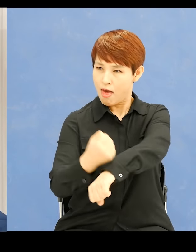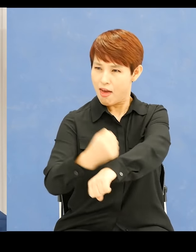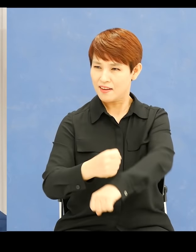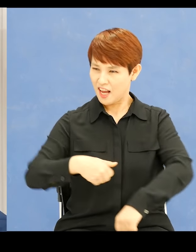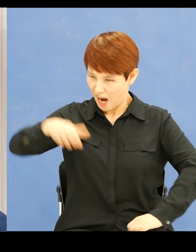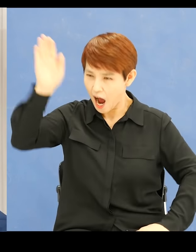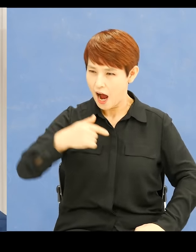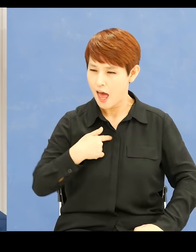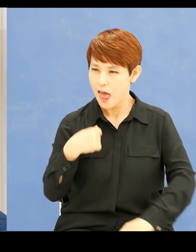자리에서 갑니다 그랬죠.